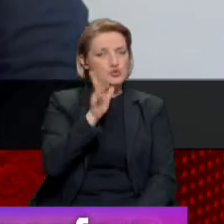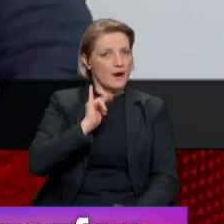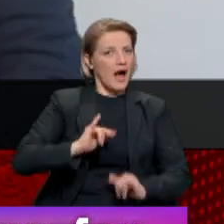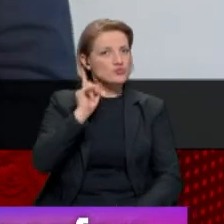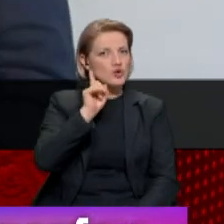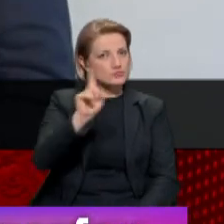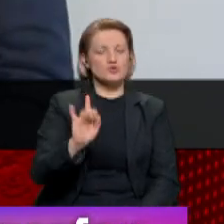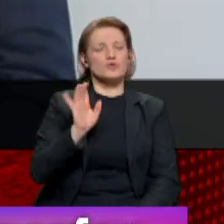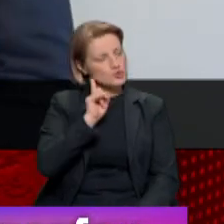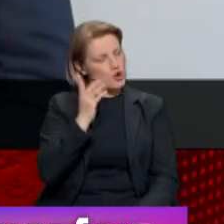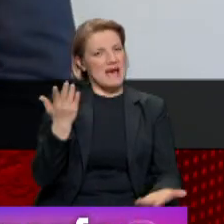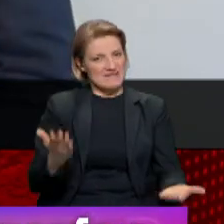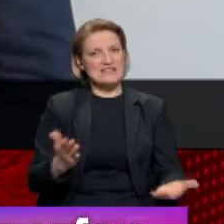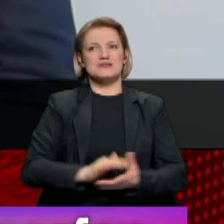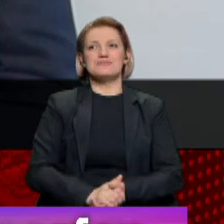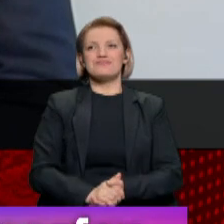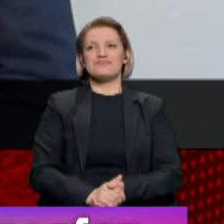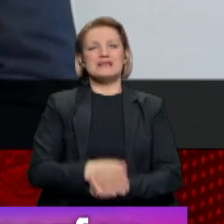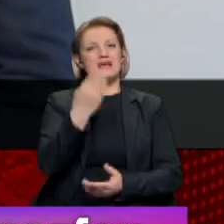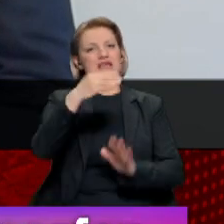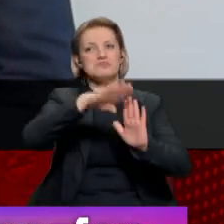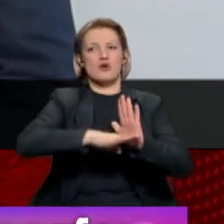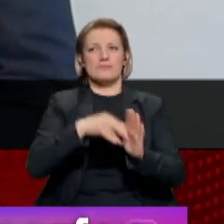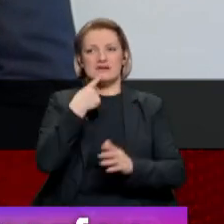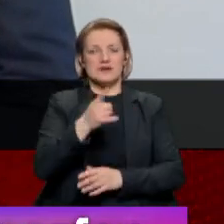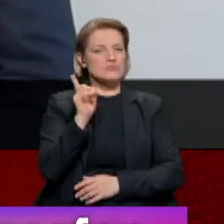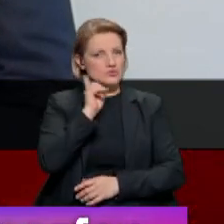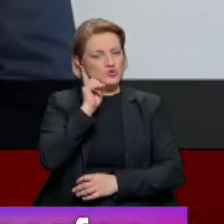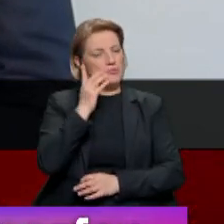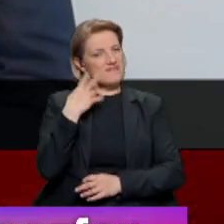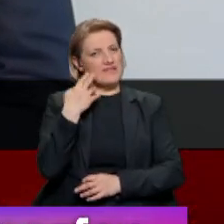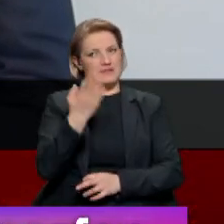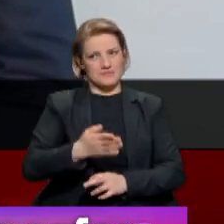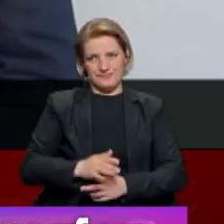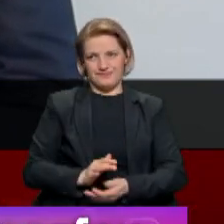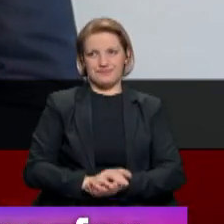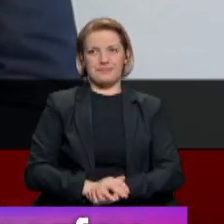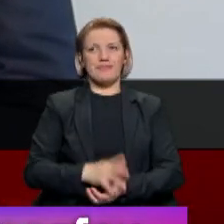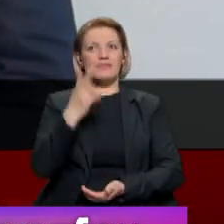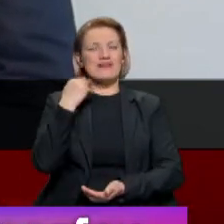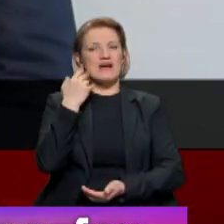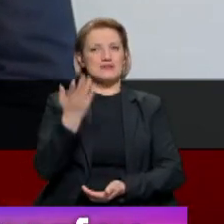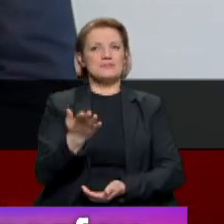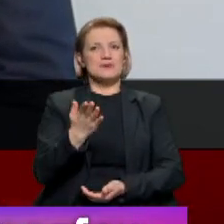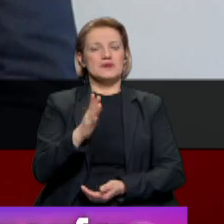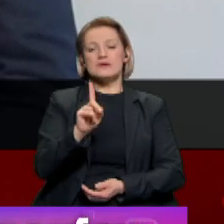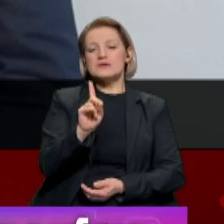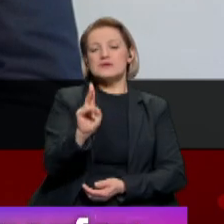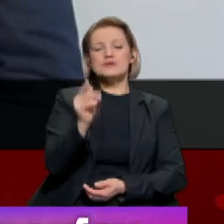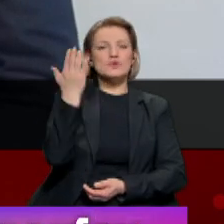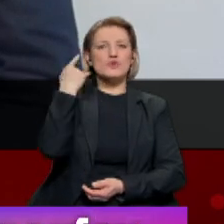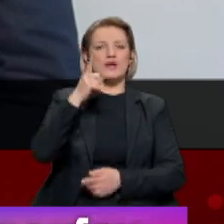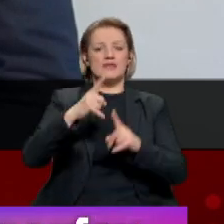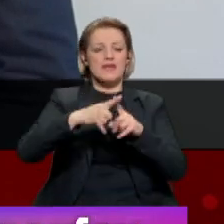rahatça? Duyuyorum, duyuyorum, evet. İyi yayınlar dilerim. Duyuyorum efendim. Efendim, evvelsi gün